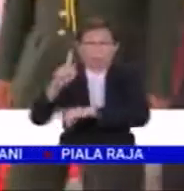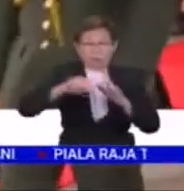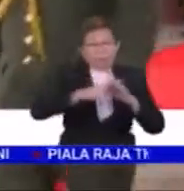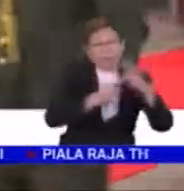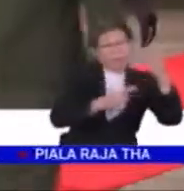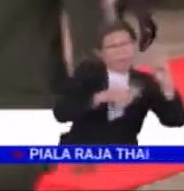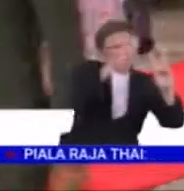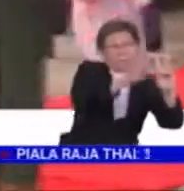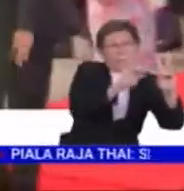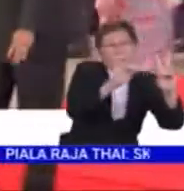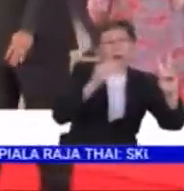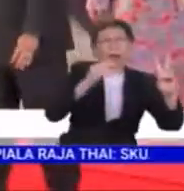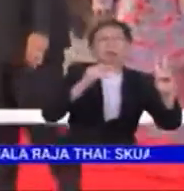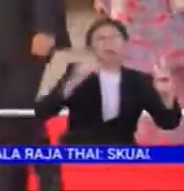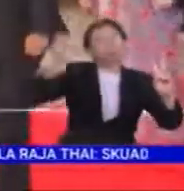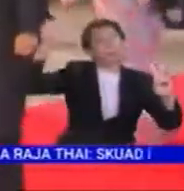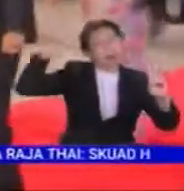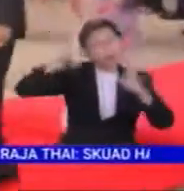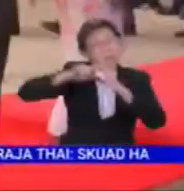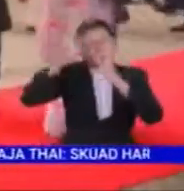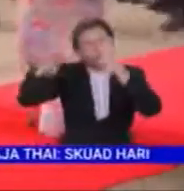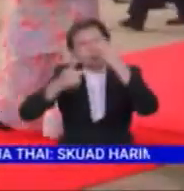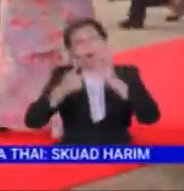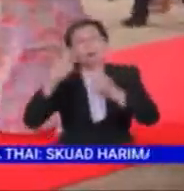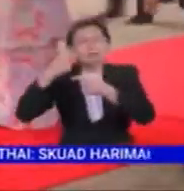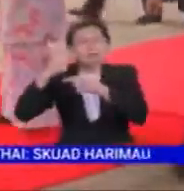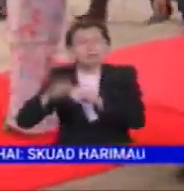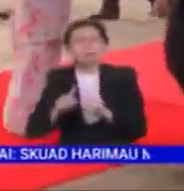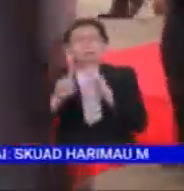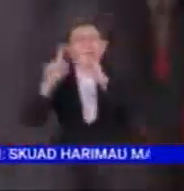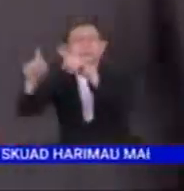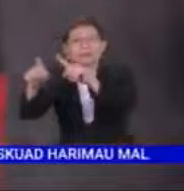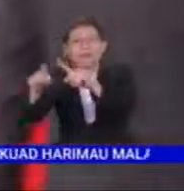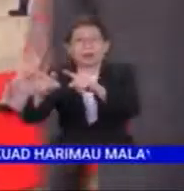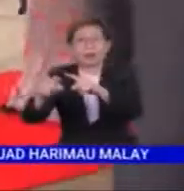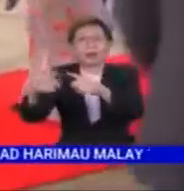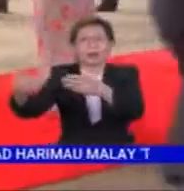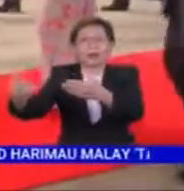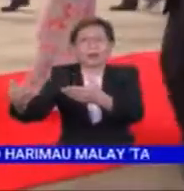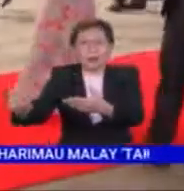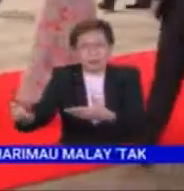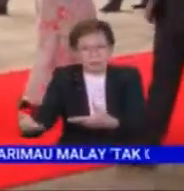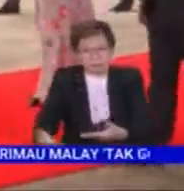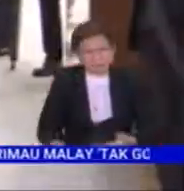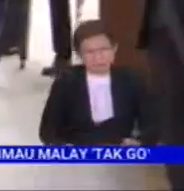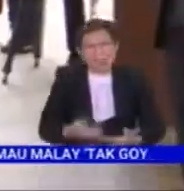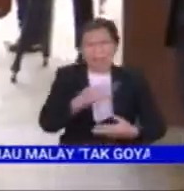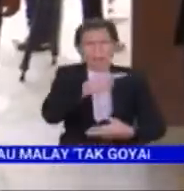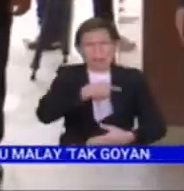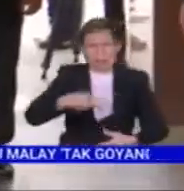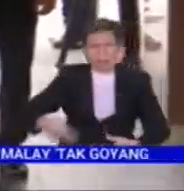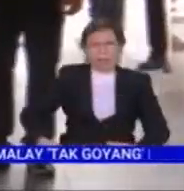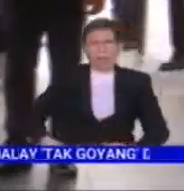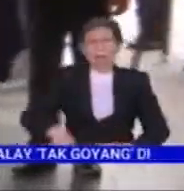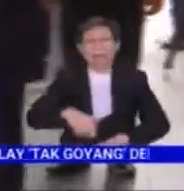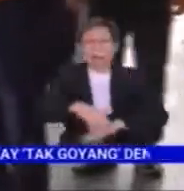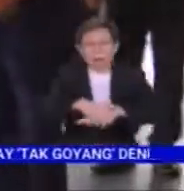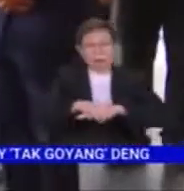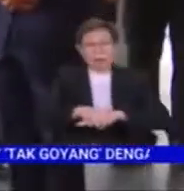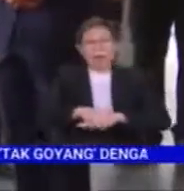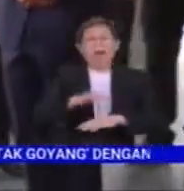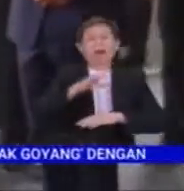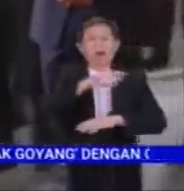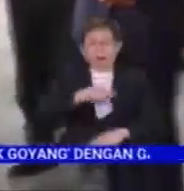16 September lalu al-sultan Abdullah berkenan hadir ke Majlis resepsi Raja Britain Raja Charles ke3 selain